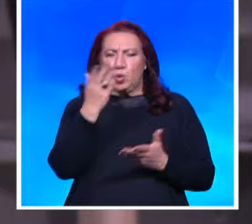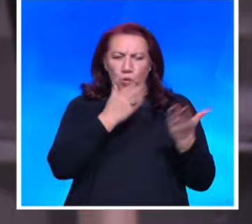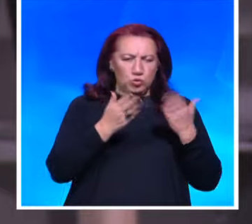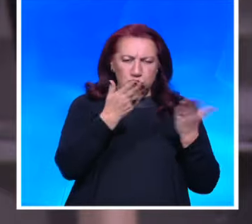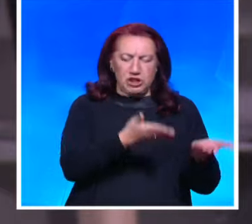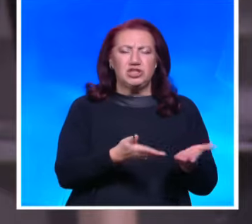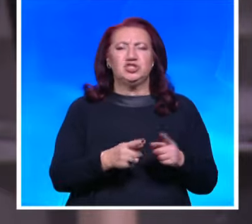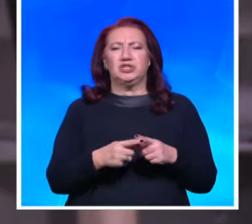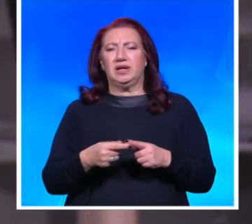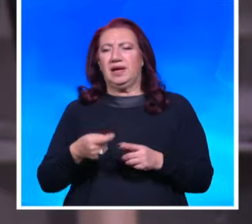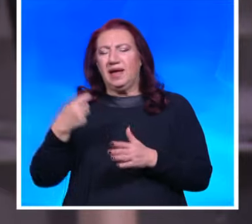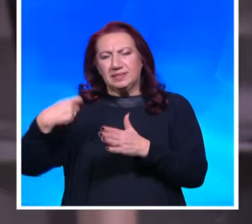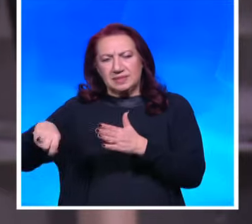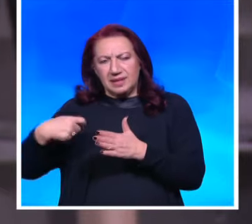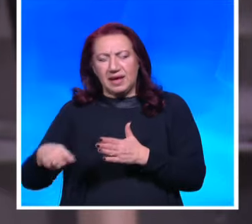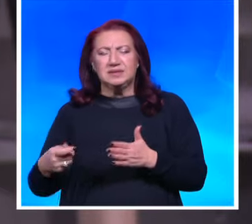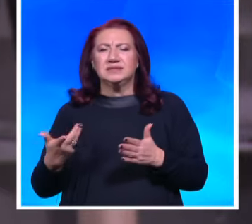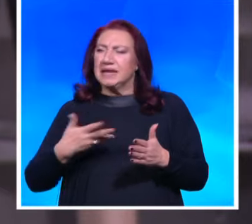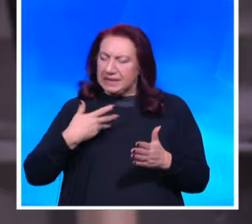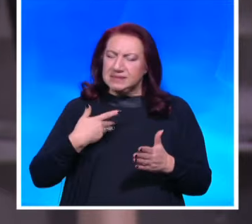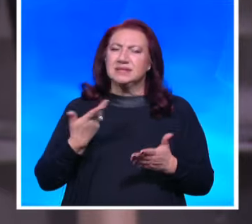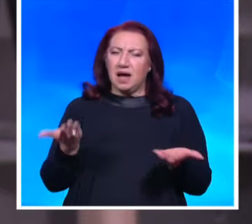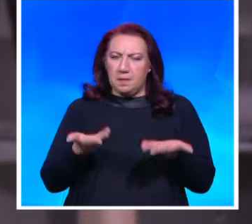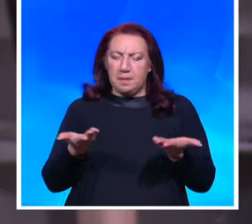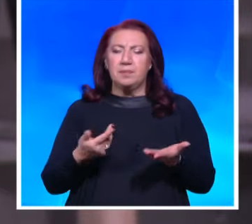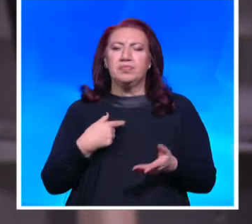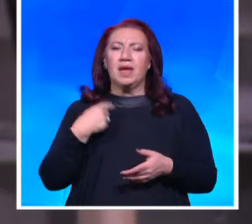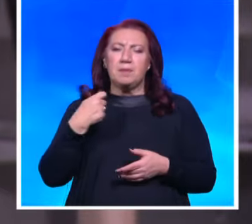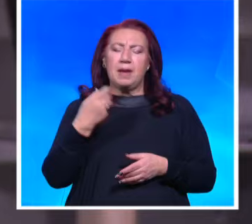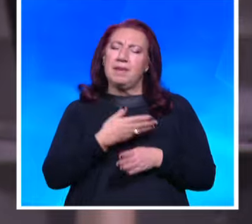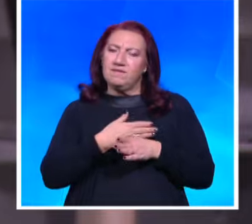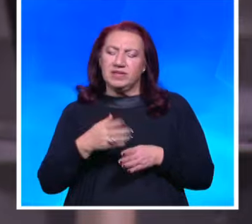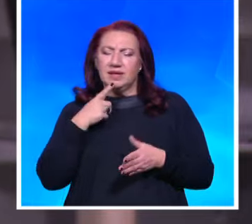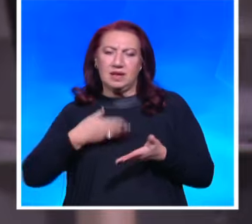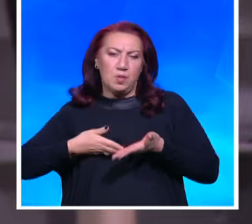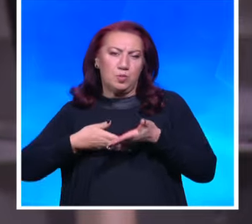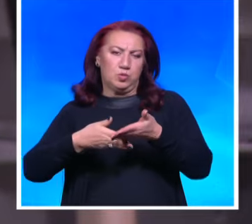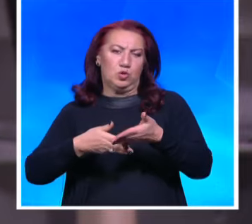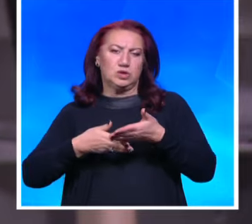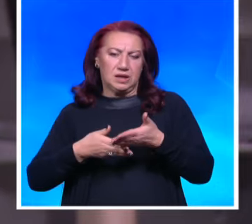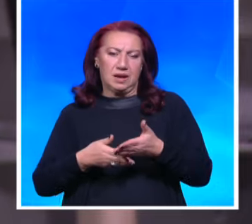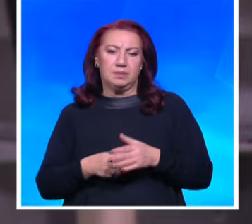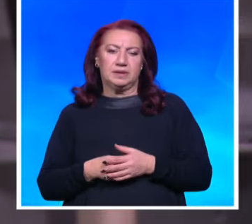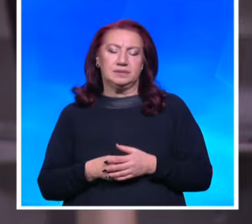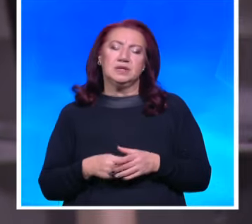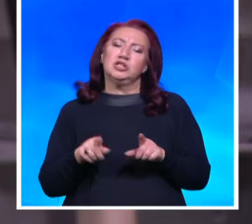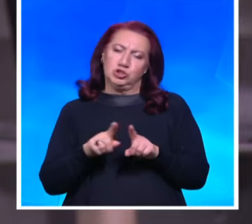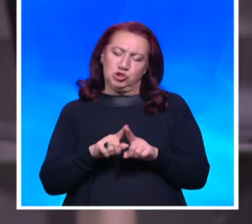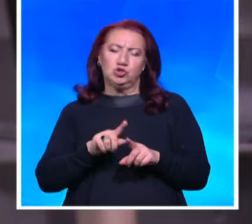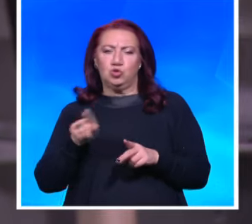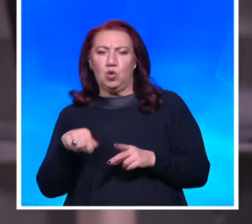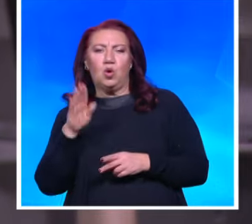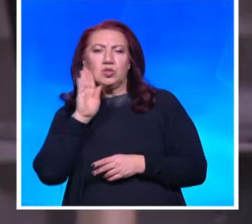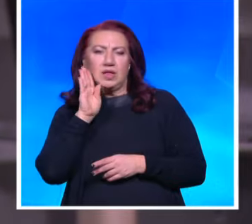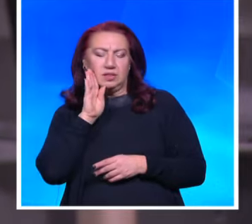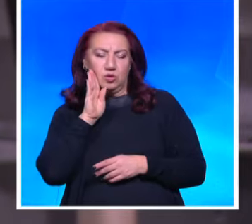тенис, каквито и неща да искам да правя, тя винаги съм имал тази подкрепа от нея, също така от баща ми.